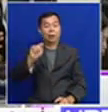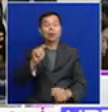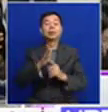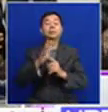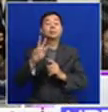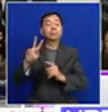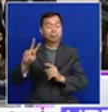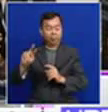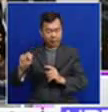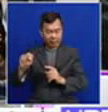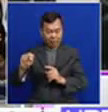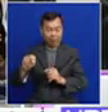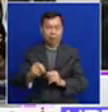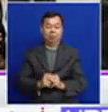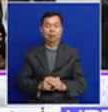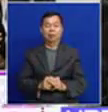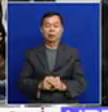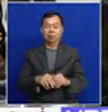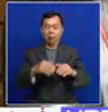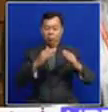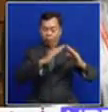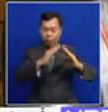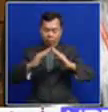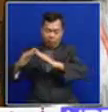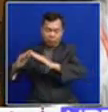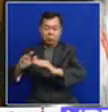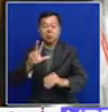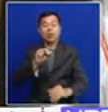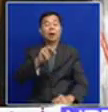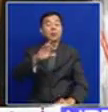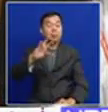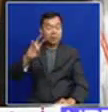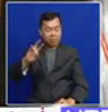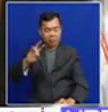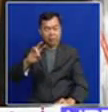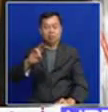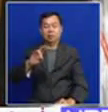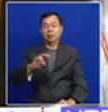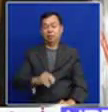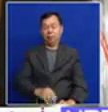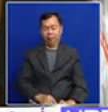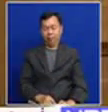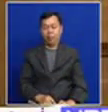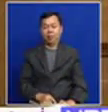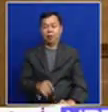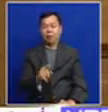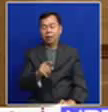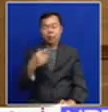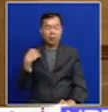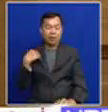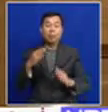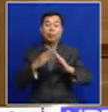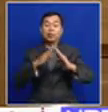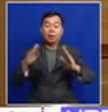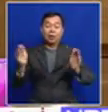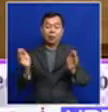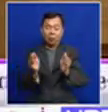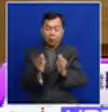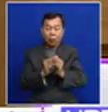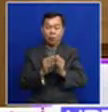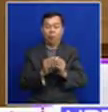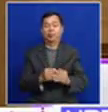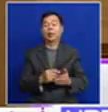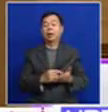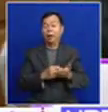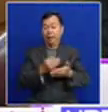445,473 ตันจาก37ครั้งใน17จังหวัดมีผู้ผ่านคุณสมบัติร่วมประมูล26รายแต่ว่ามายื่นซอง